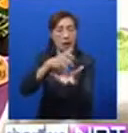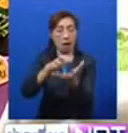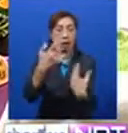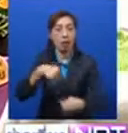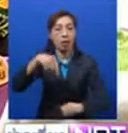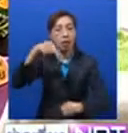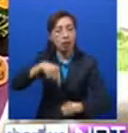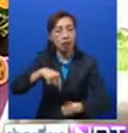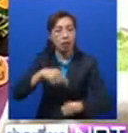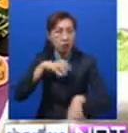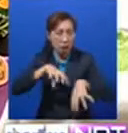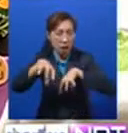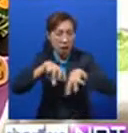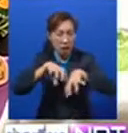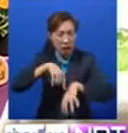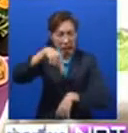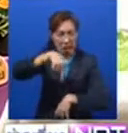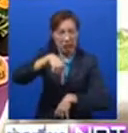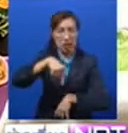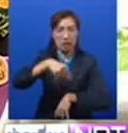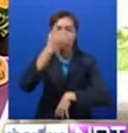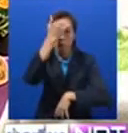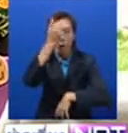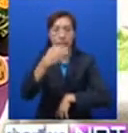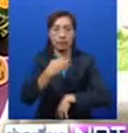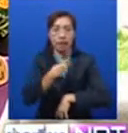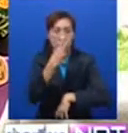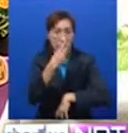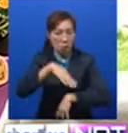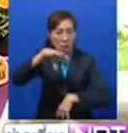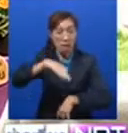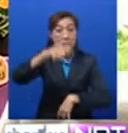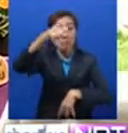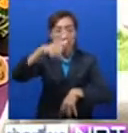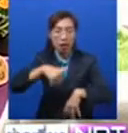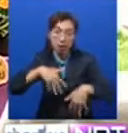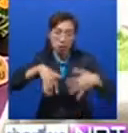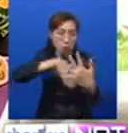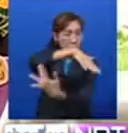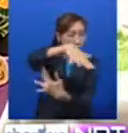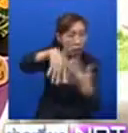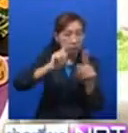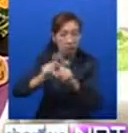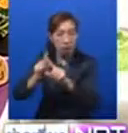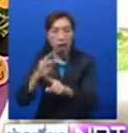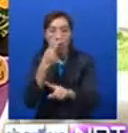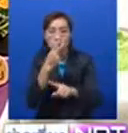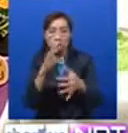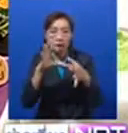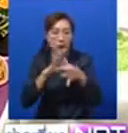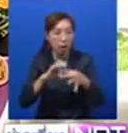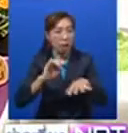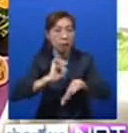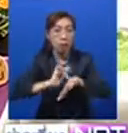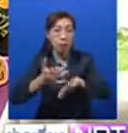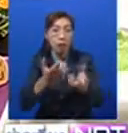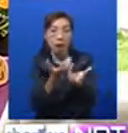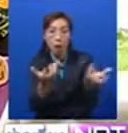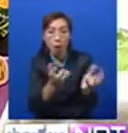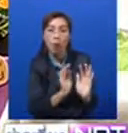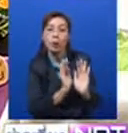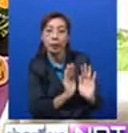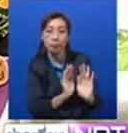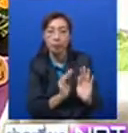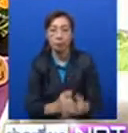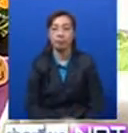ที่เดินทางมาจัดที่นี่เนี่ยก็อยากให้คุณผู้ชมเห็นถึงบรรยากาศในตัวเมืองพร้อมกับเห็นถึงการให้ความสำคัญกับการอนุรักษ์ทรัพยากรธรรมชาติด้วยนะค